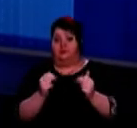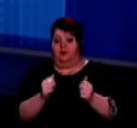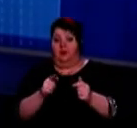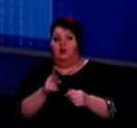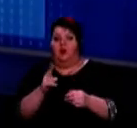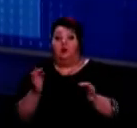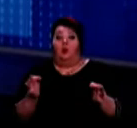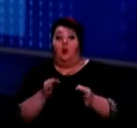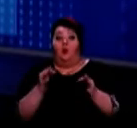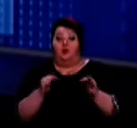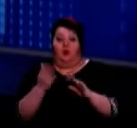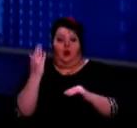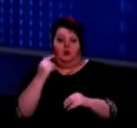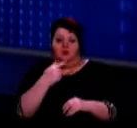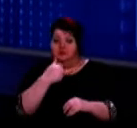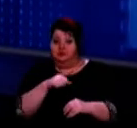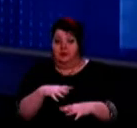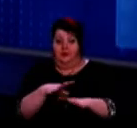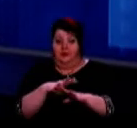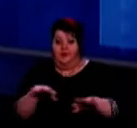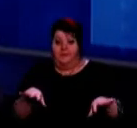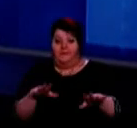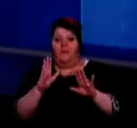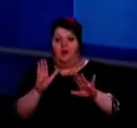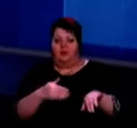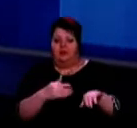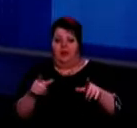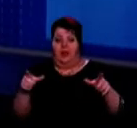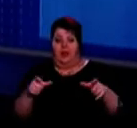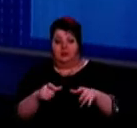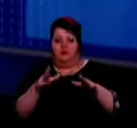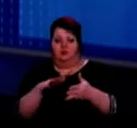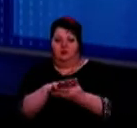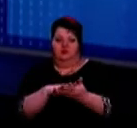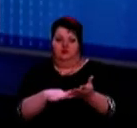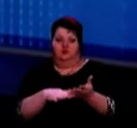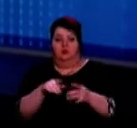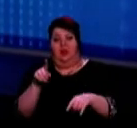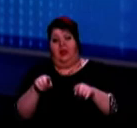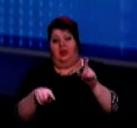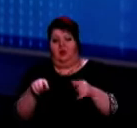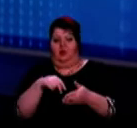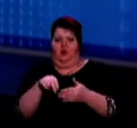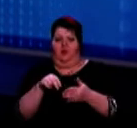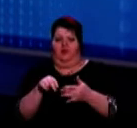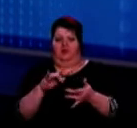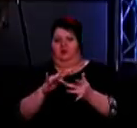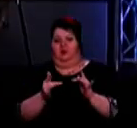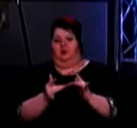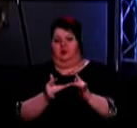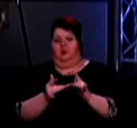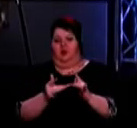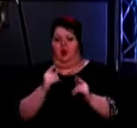хто ніколи цього не пробував, і після карантину буде продовжувати інколи купувати онлайн. Але я не думаю, що це стане масовим.